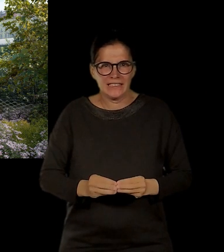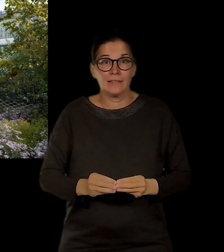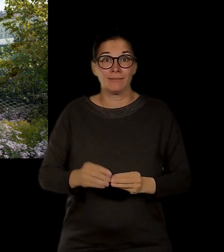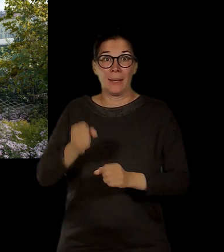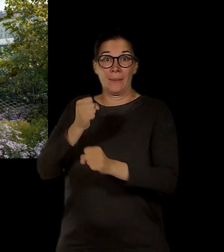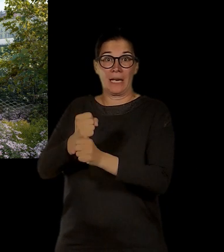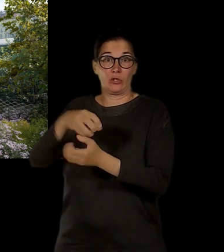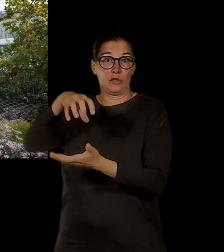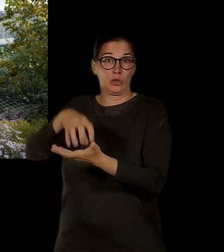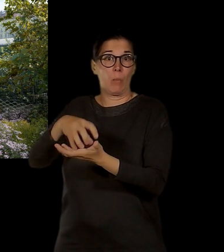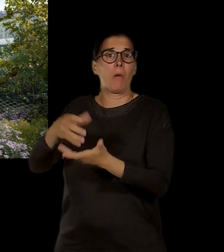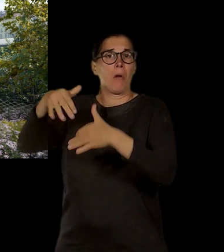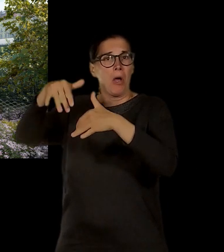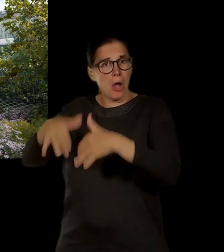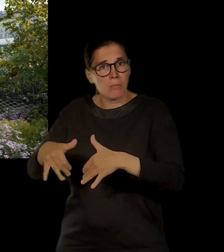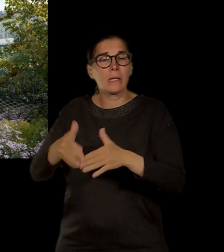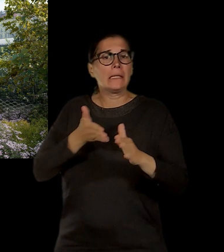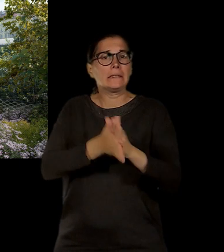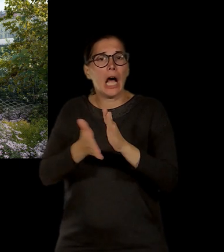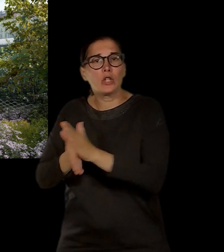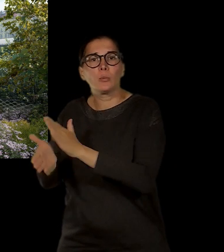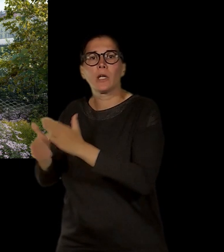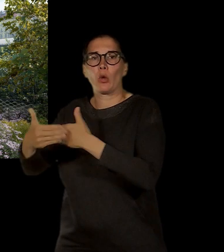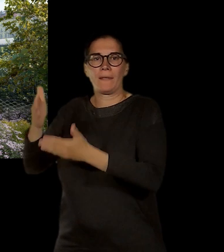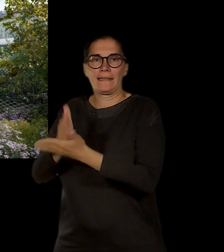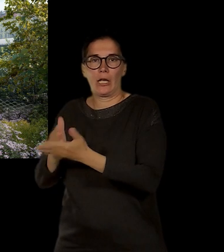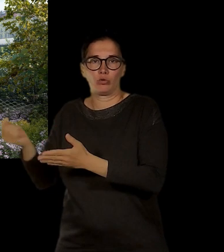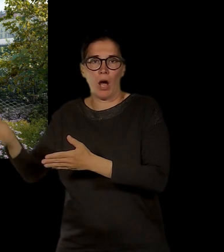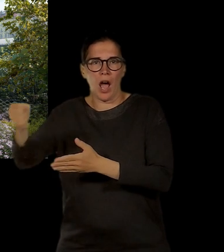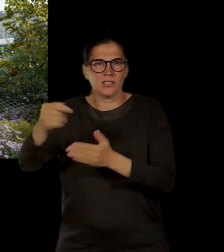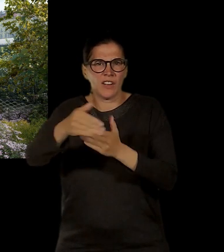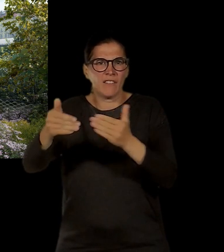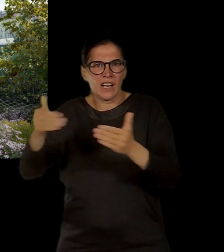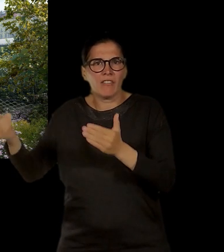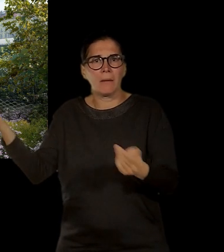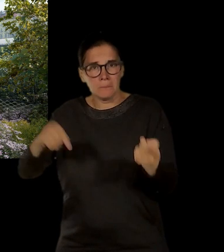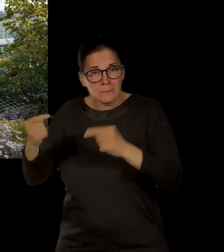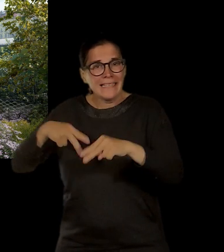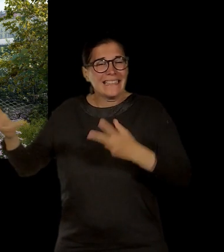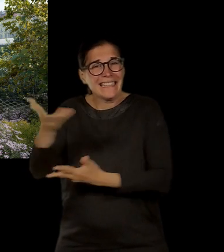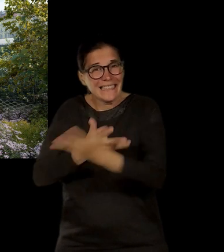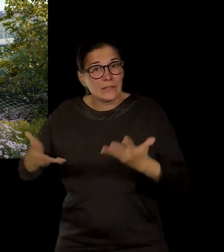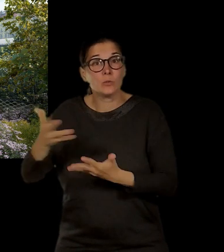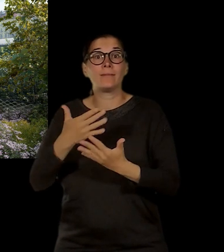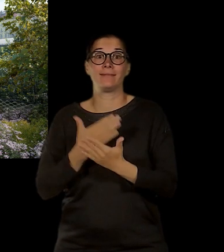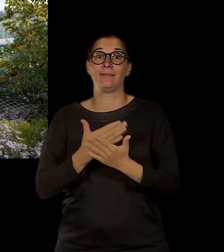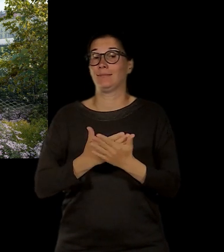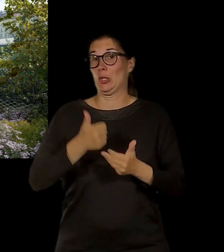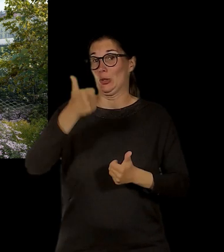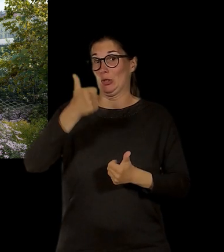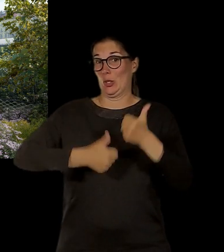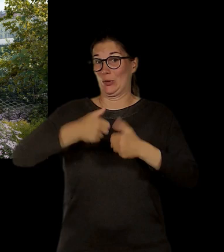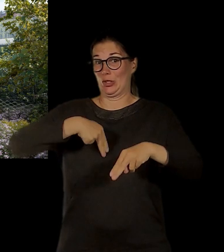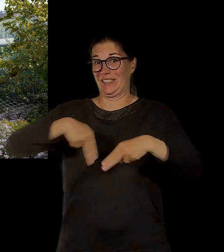skupině byly všechny městské části z okolí, diskuzí, spoustu. A vlastně ten soutěžní dialog v těchto